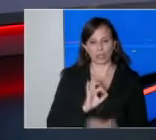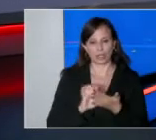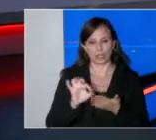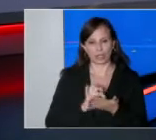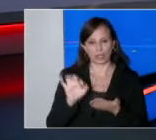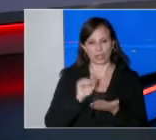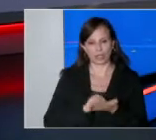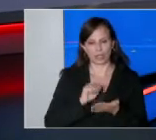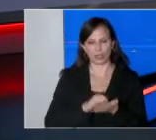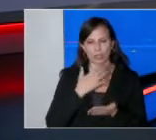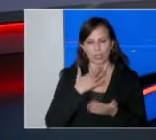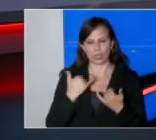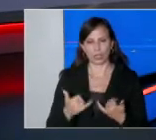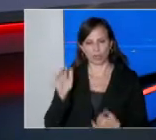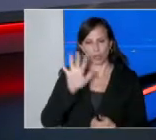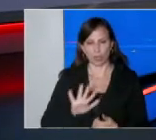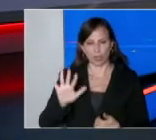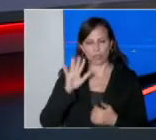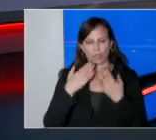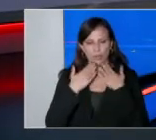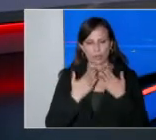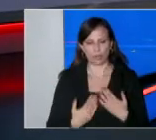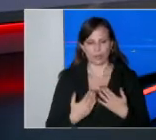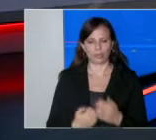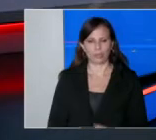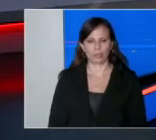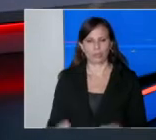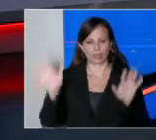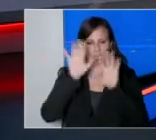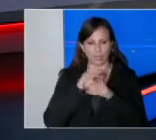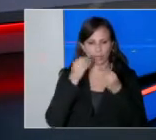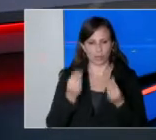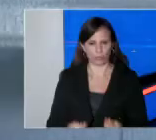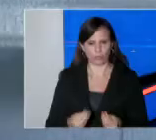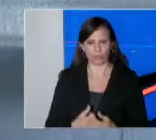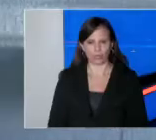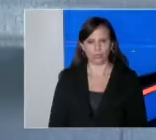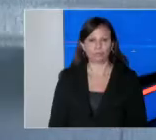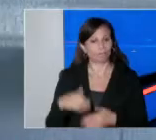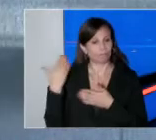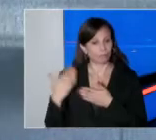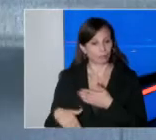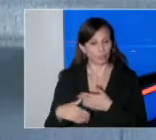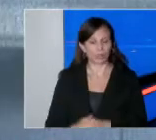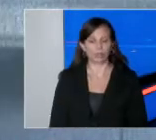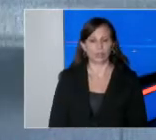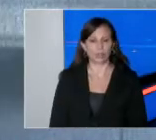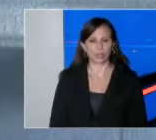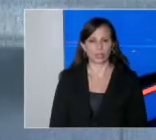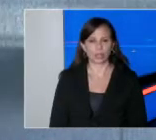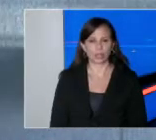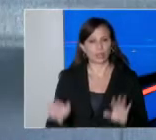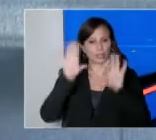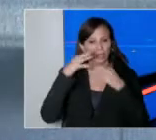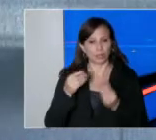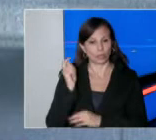ישראל היום באירופה, תודה רבה לך על הדברים האלה. ערב טוב. ערב טוב. וזהו, אנחנו מסיימים כאן את ערב